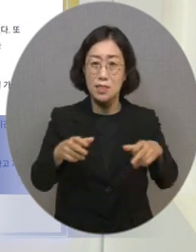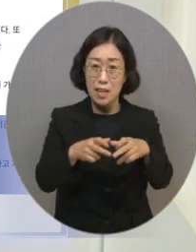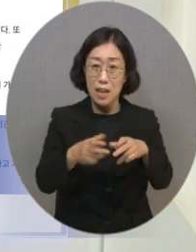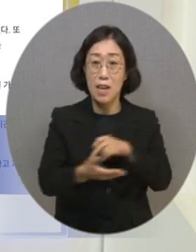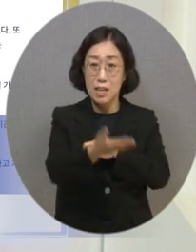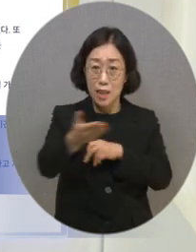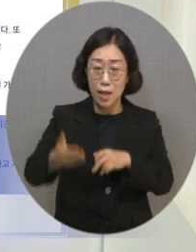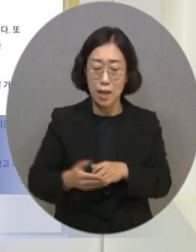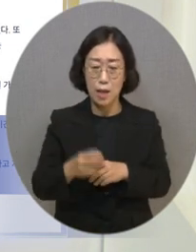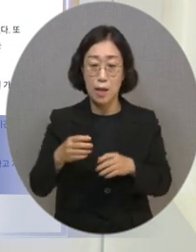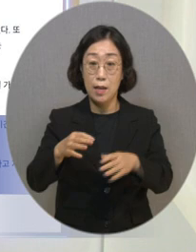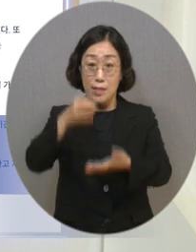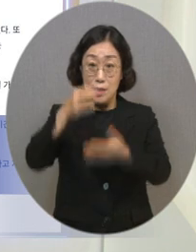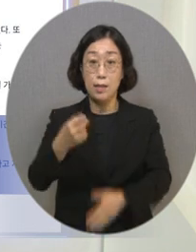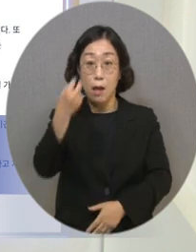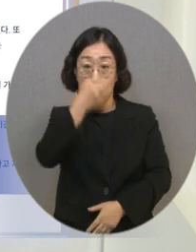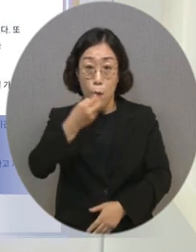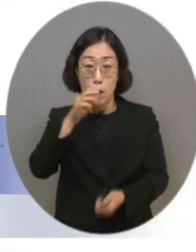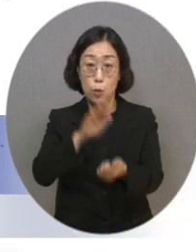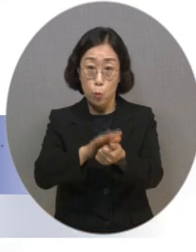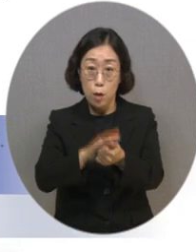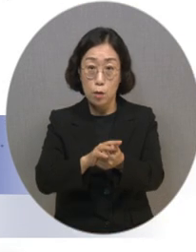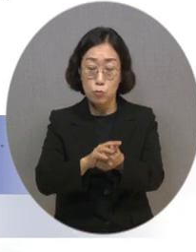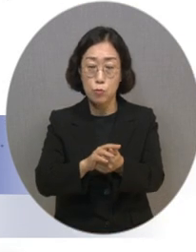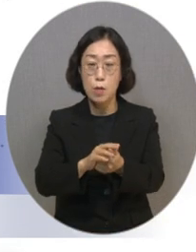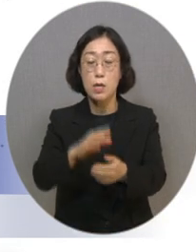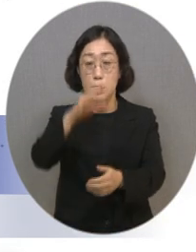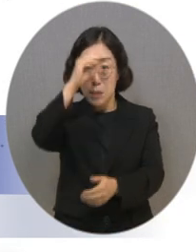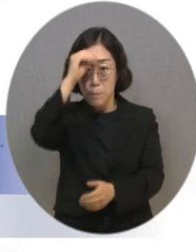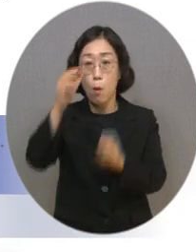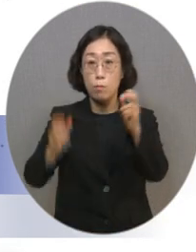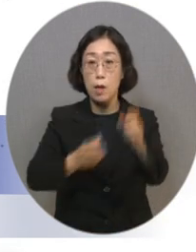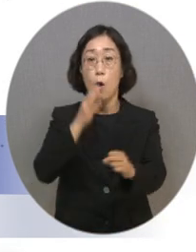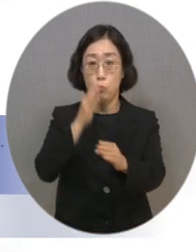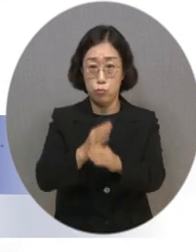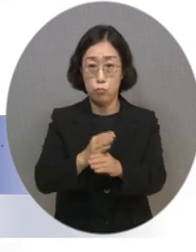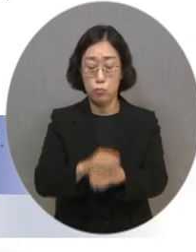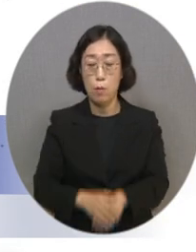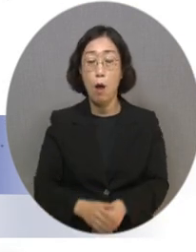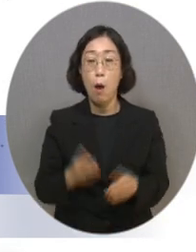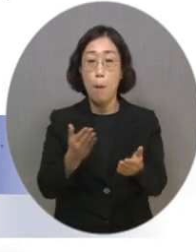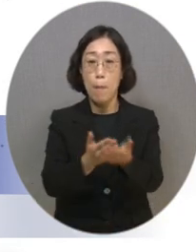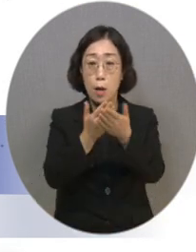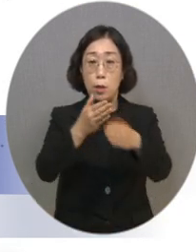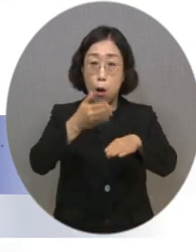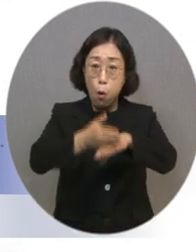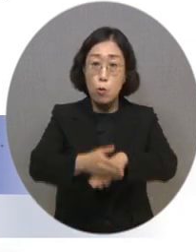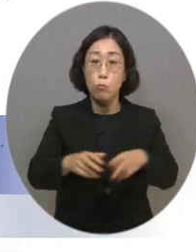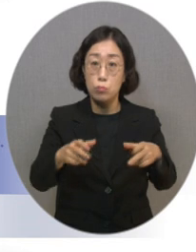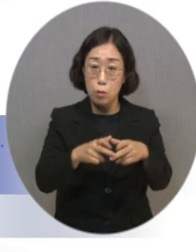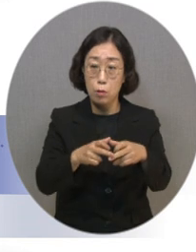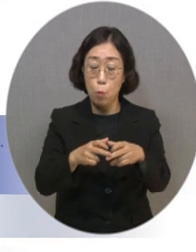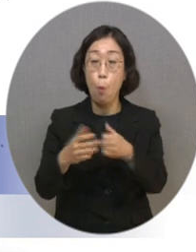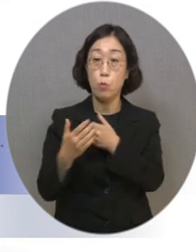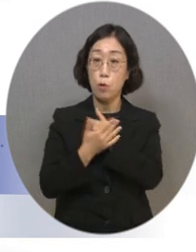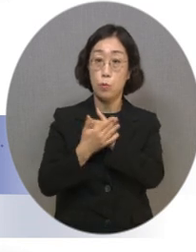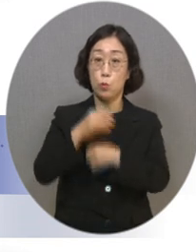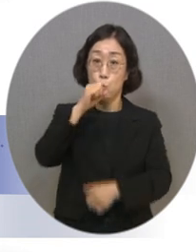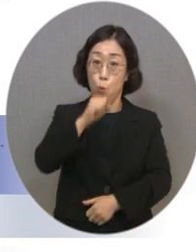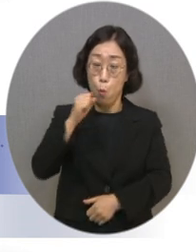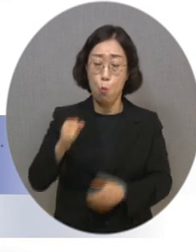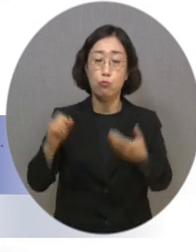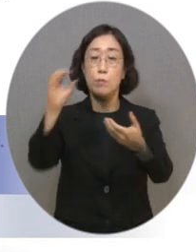서비스 시범 사업을 운영하고 있는데요 그런데이 발달 장인 당사자의 서비스 만족도가 90%